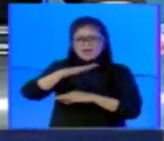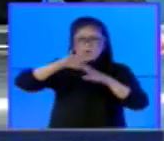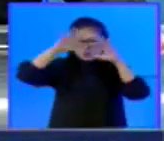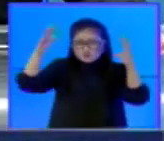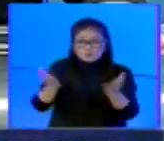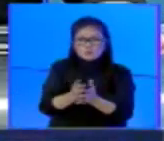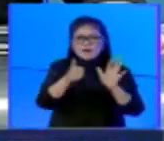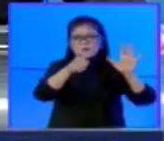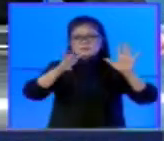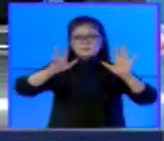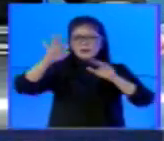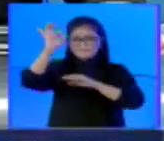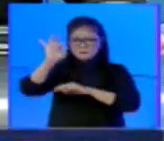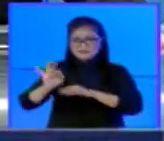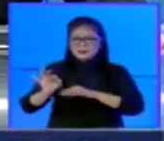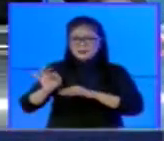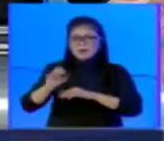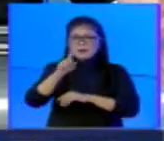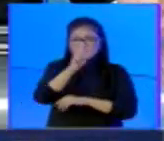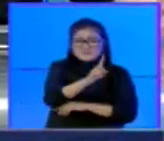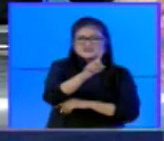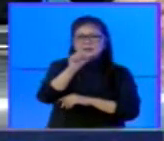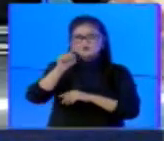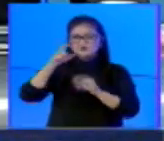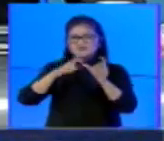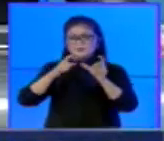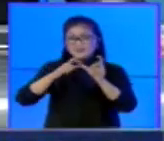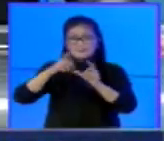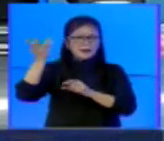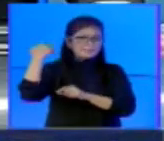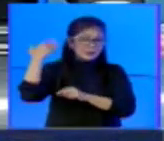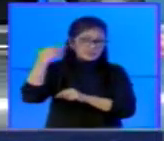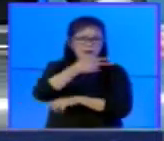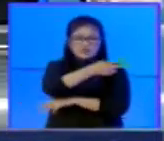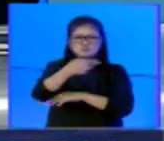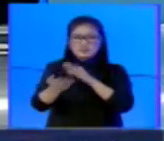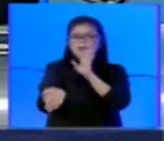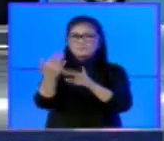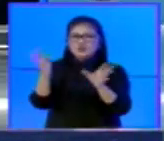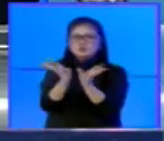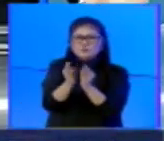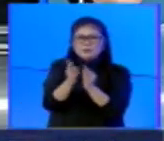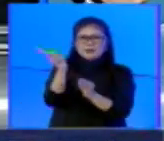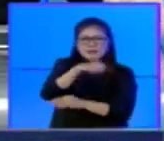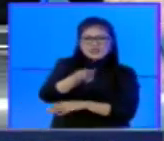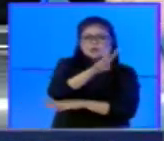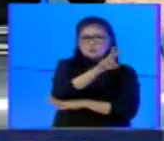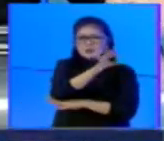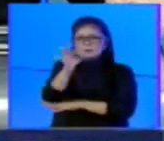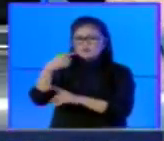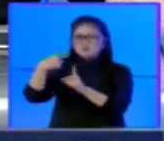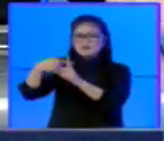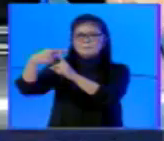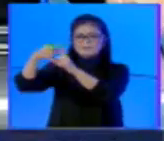sebesar 69%. Sementara per 1 September kemarin, Indonesia kembali mencatatkan lebih dari 2.000